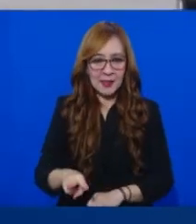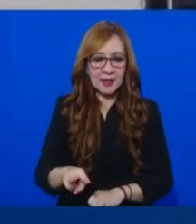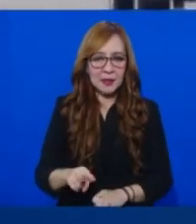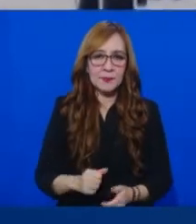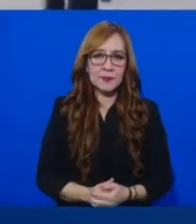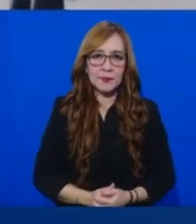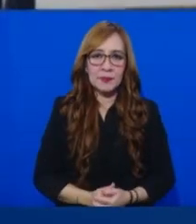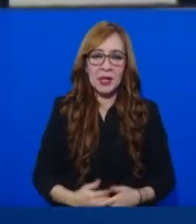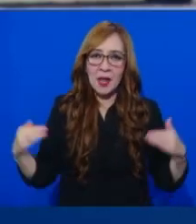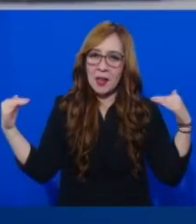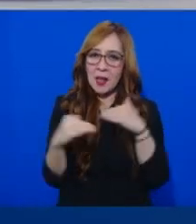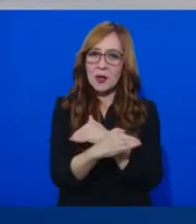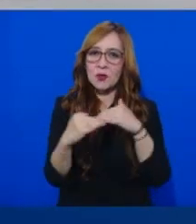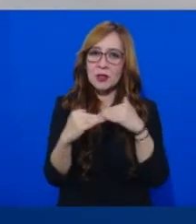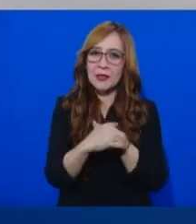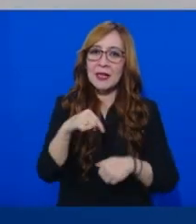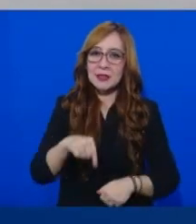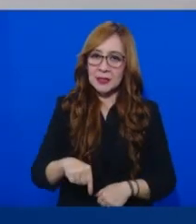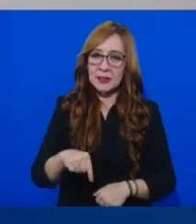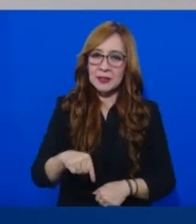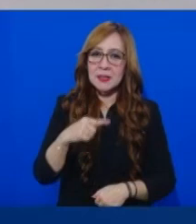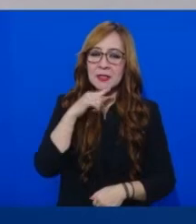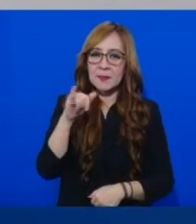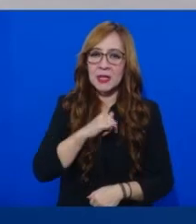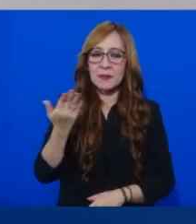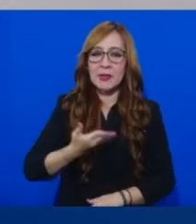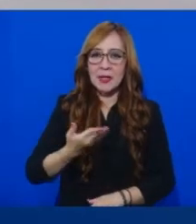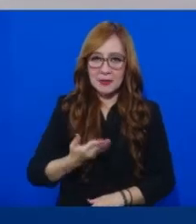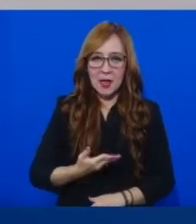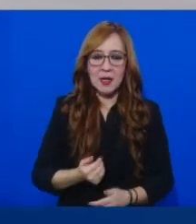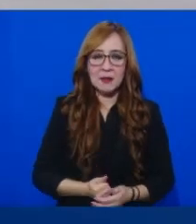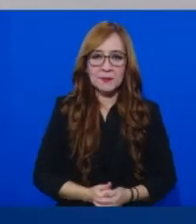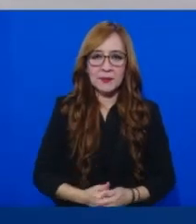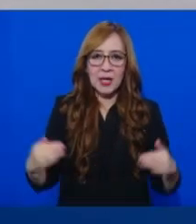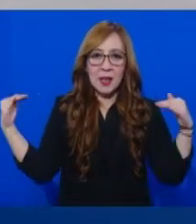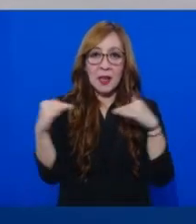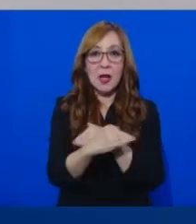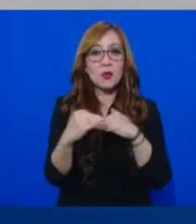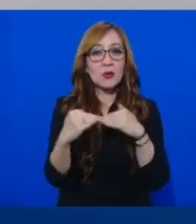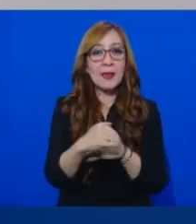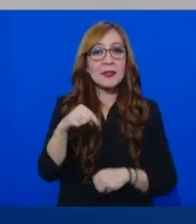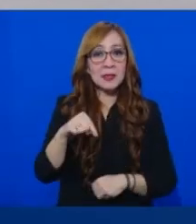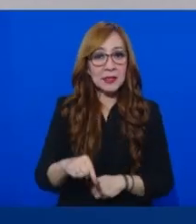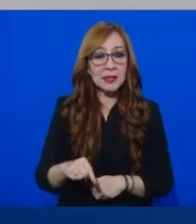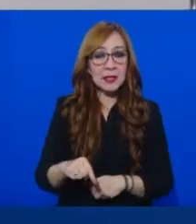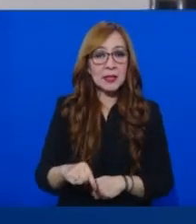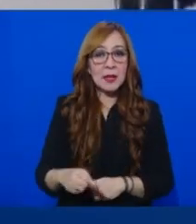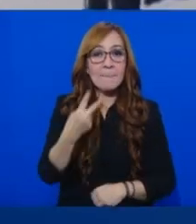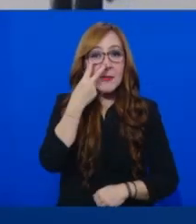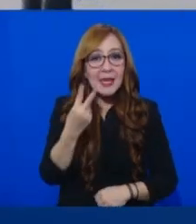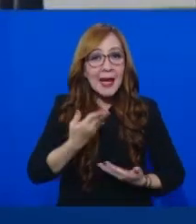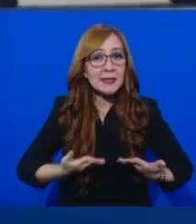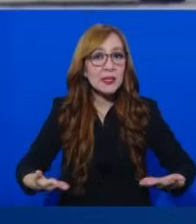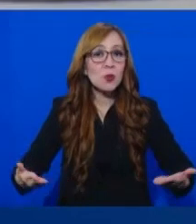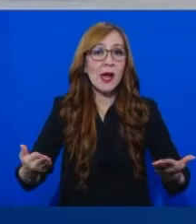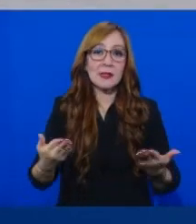ada. Jadi lalu lintas saat ini sudah kembali normal karena memang pada dasarnya lalu lintas ini bersifat situasional atau rekayasa lalu lintas ini